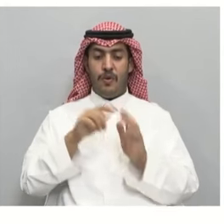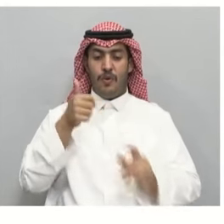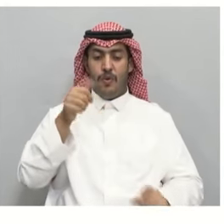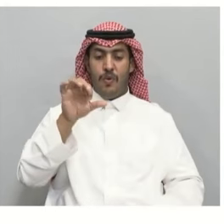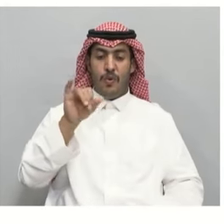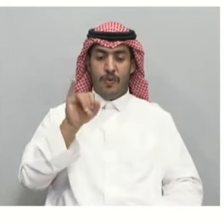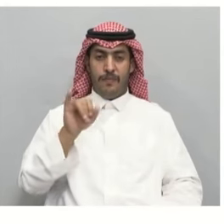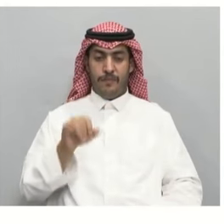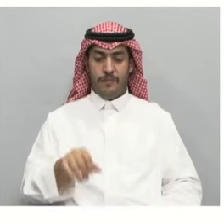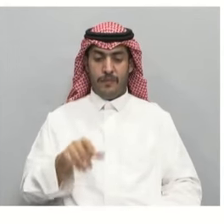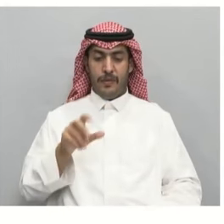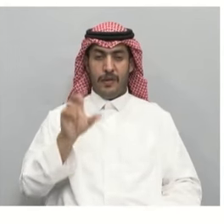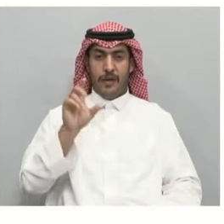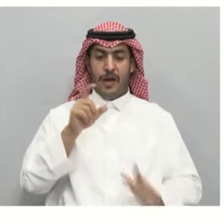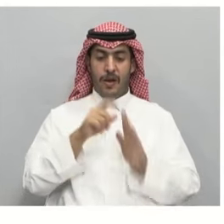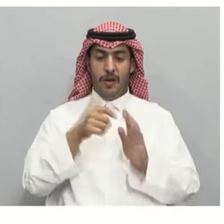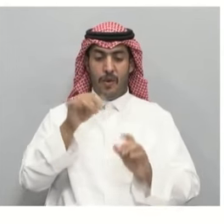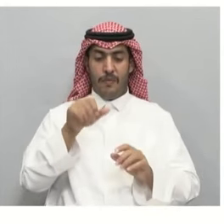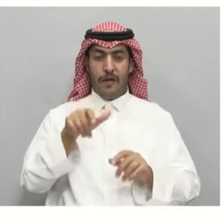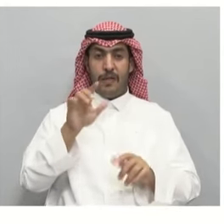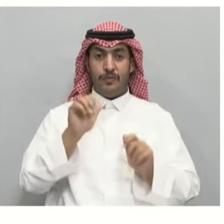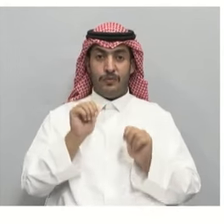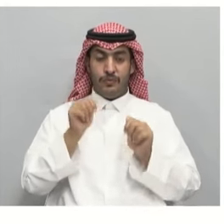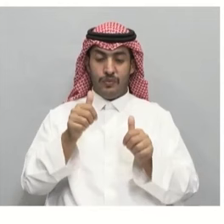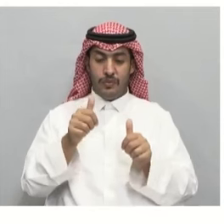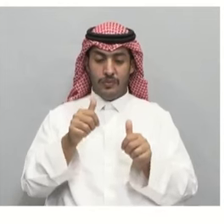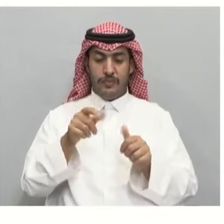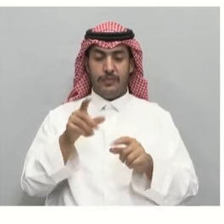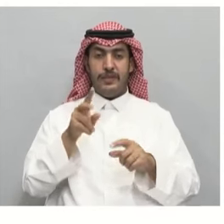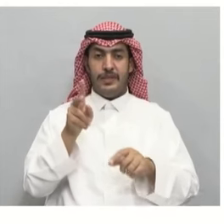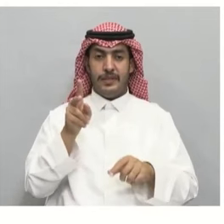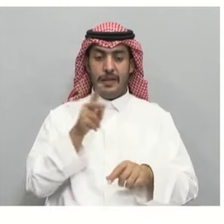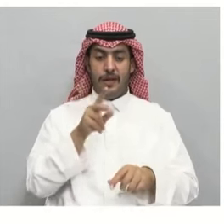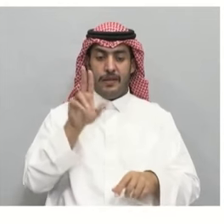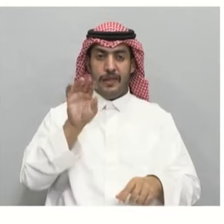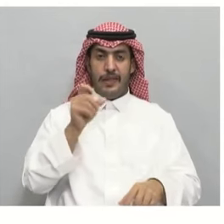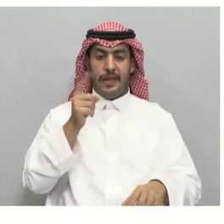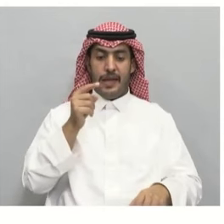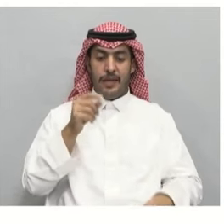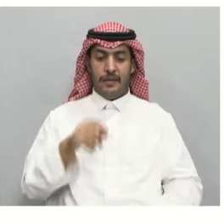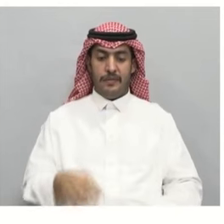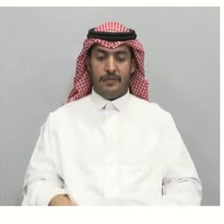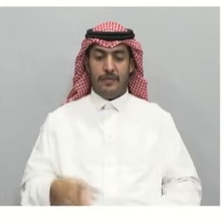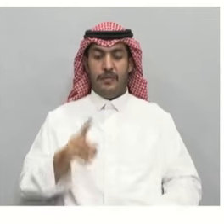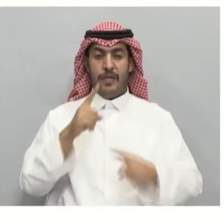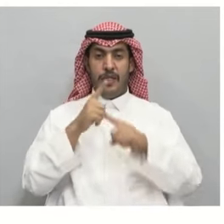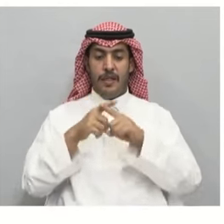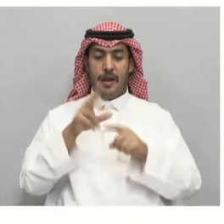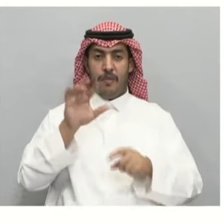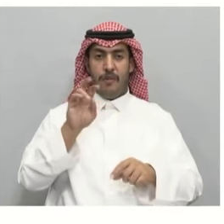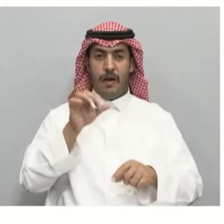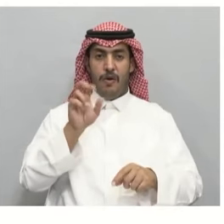اوم قانون اوم ينص على ان الجهد يساوي التيار في